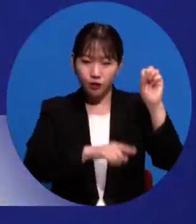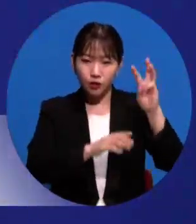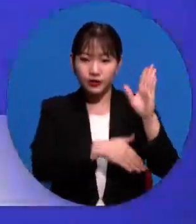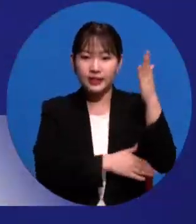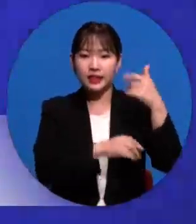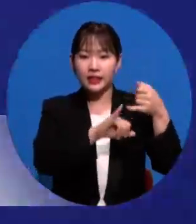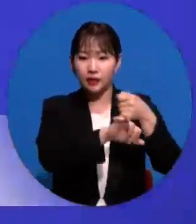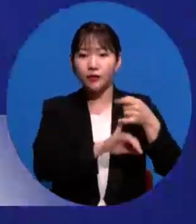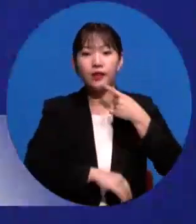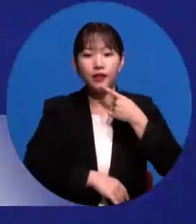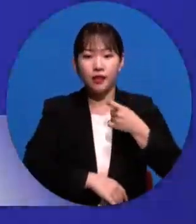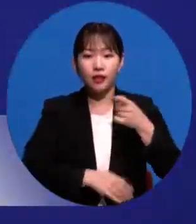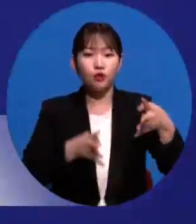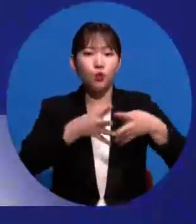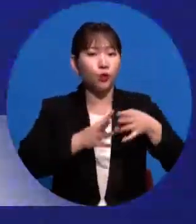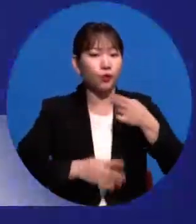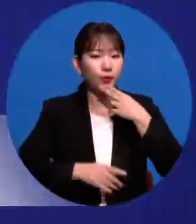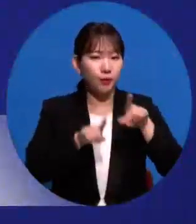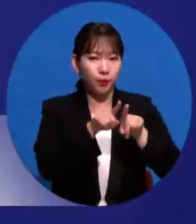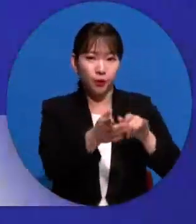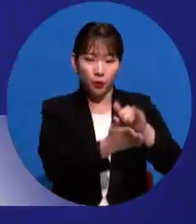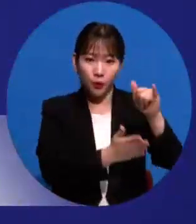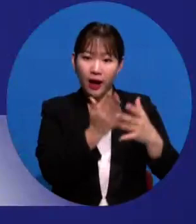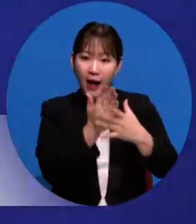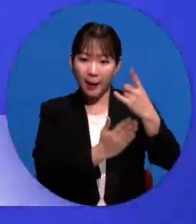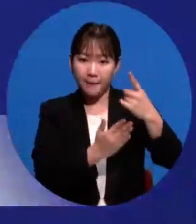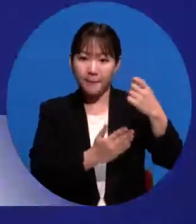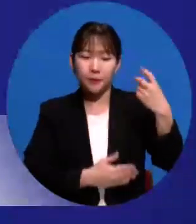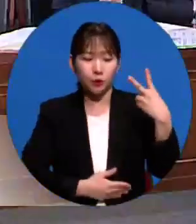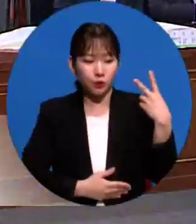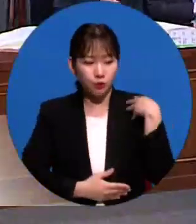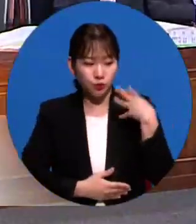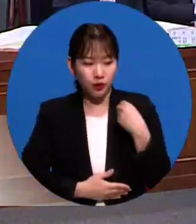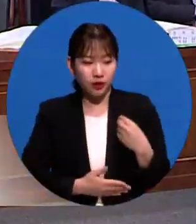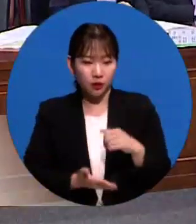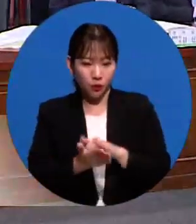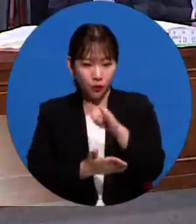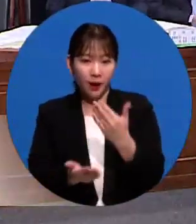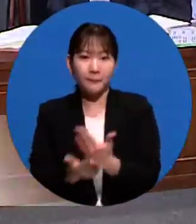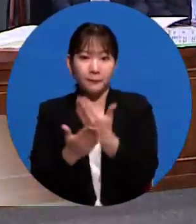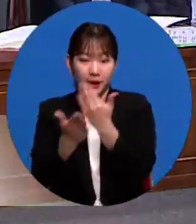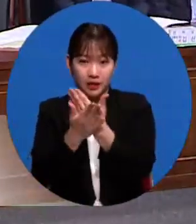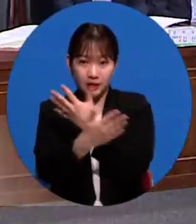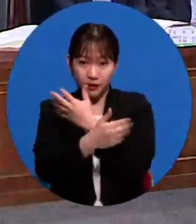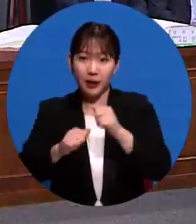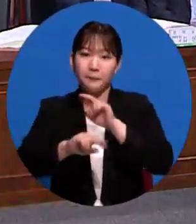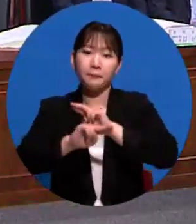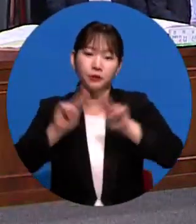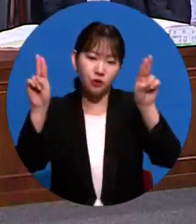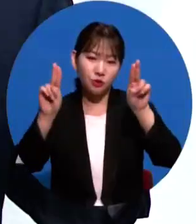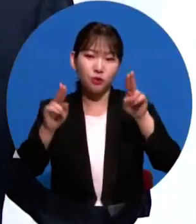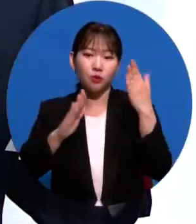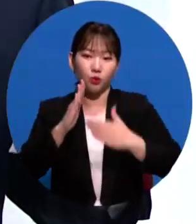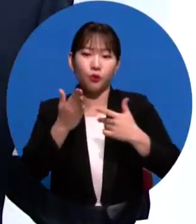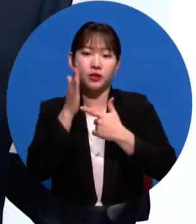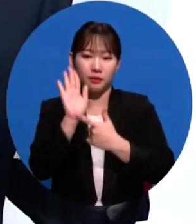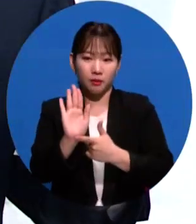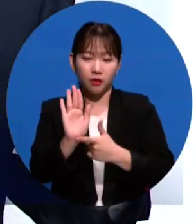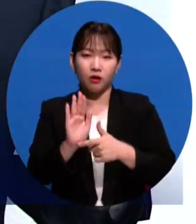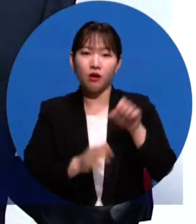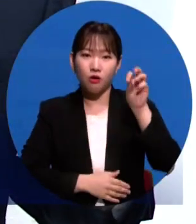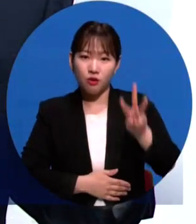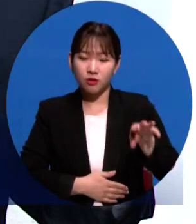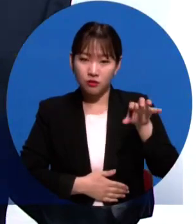광주시가 약속했던 조건 없는 민간공항 통합과 무안공항 활성화 협약 파기를 공식화하기도 했습니다.